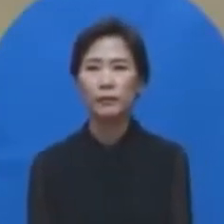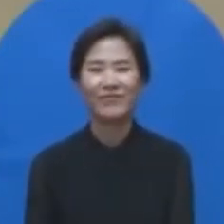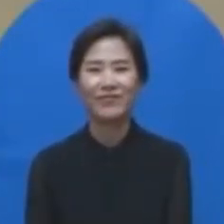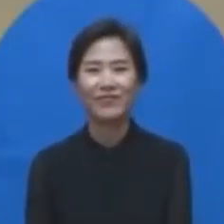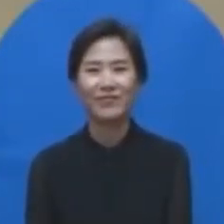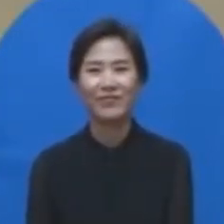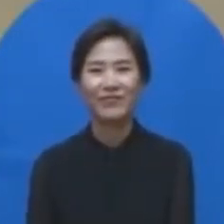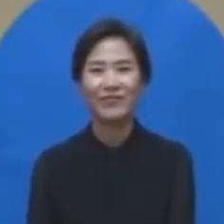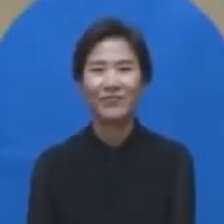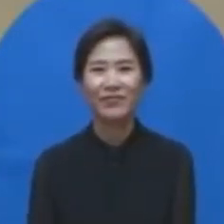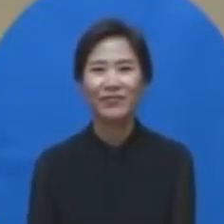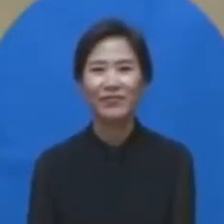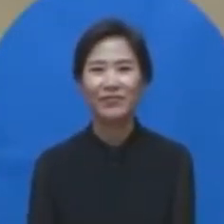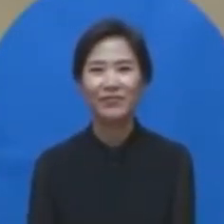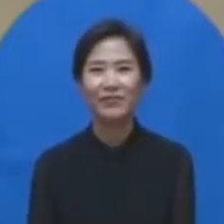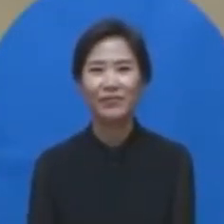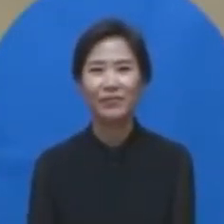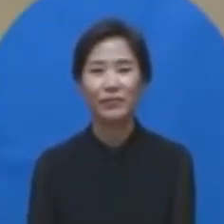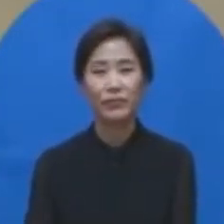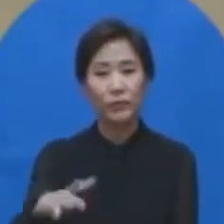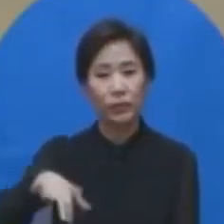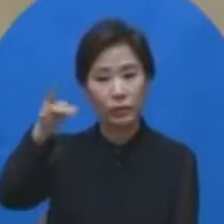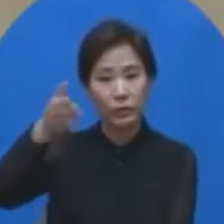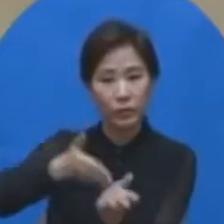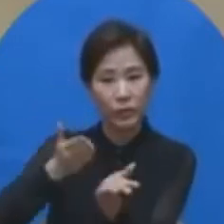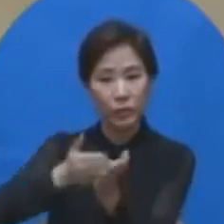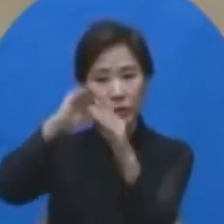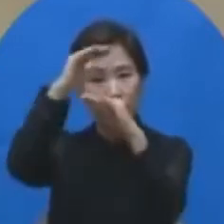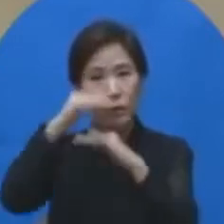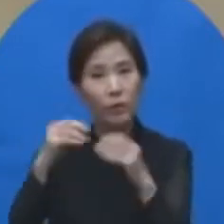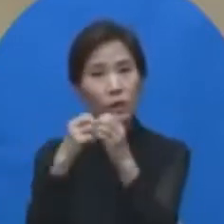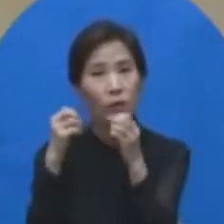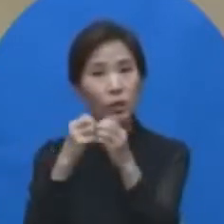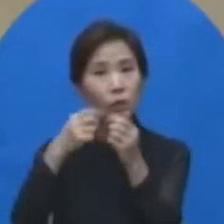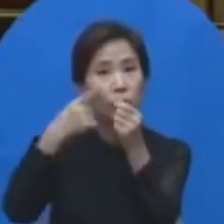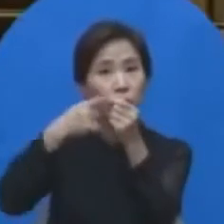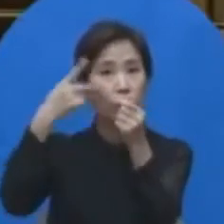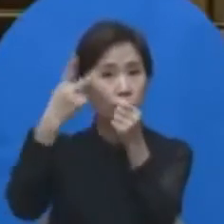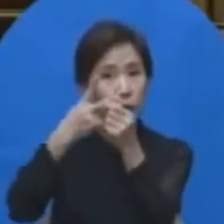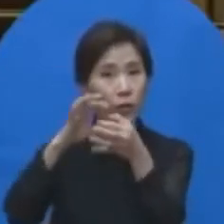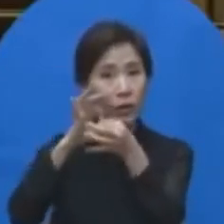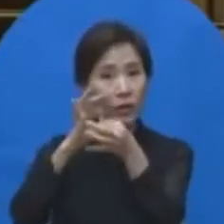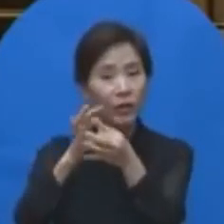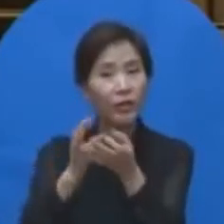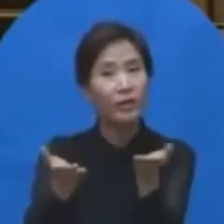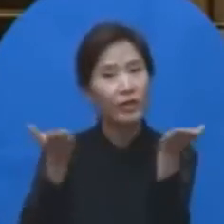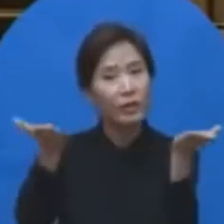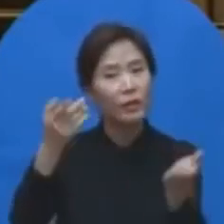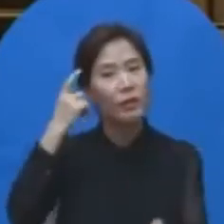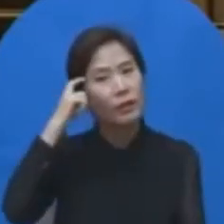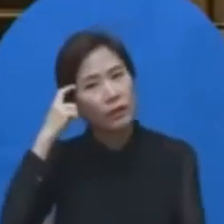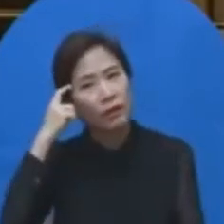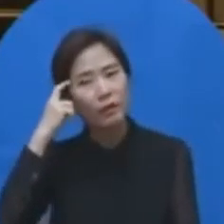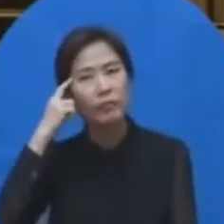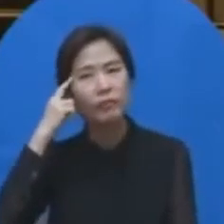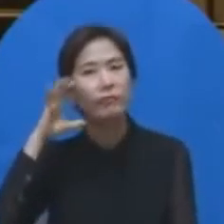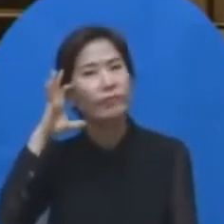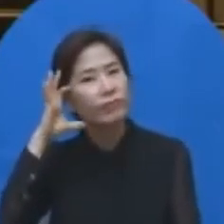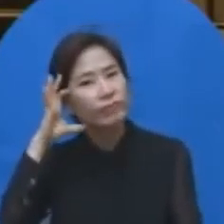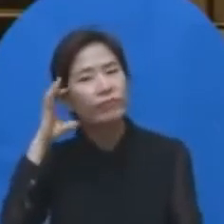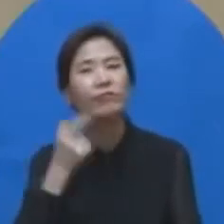앉아주시기. 앞서 변론을 들은 두 가지 쟁점에 관하여 두 분 교수님들의 의견을